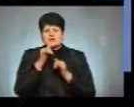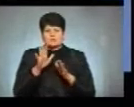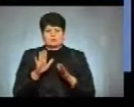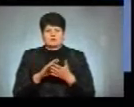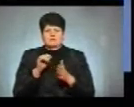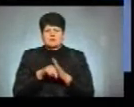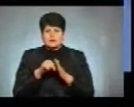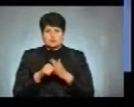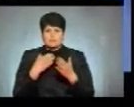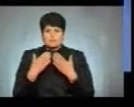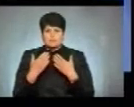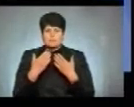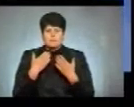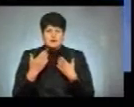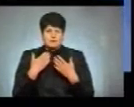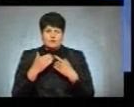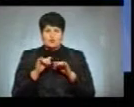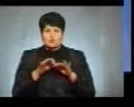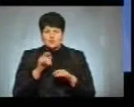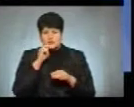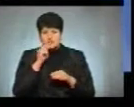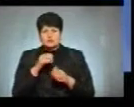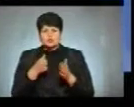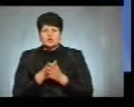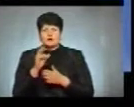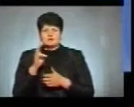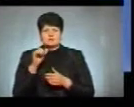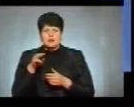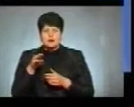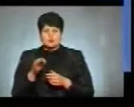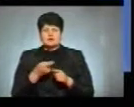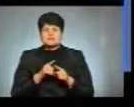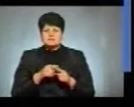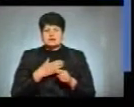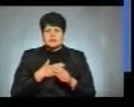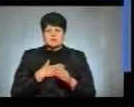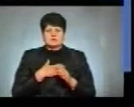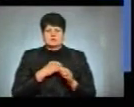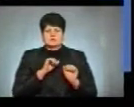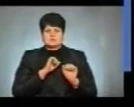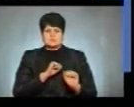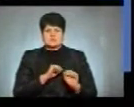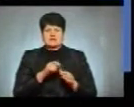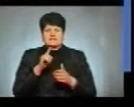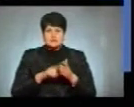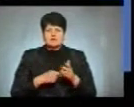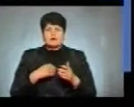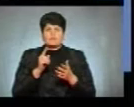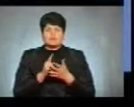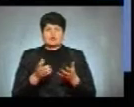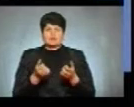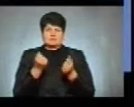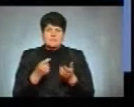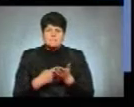перемовин. Рух України до НАТО та інших подібних об'єднань – запорука нашої безпеки, у яку я вірю, та яка повинна отримати підтвердження